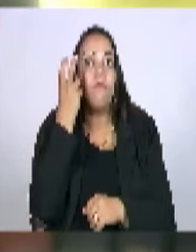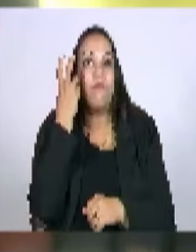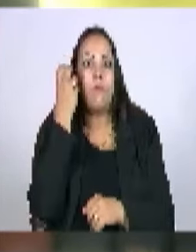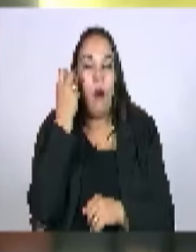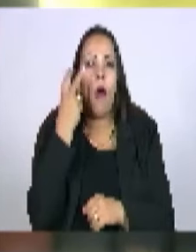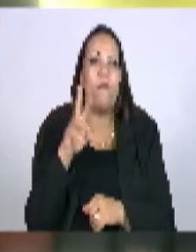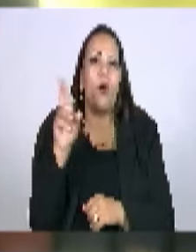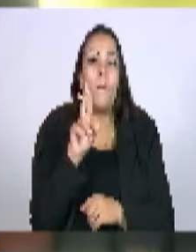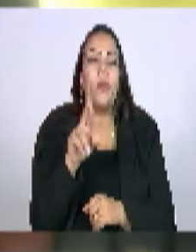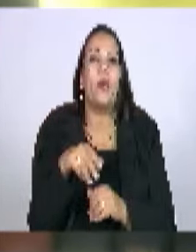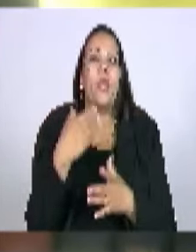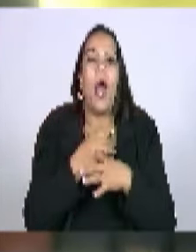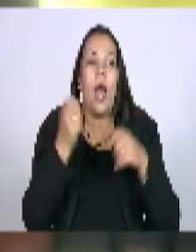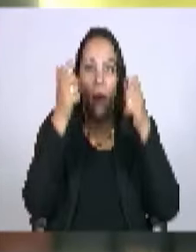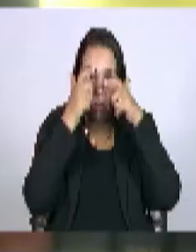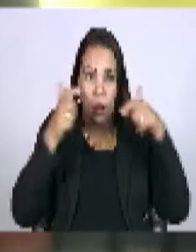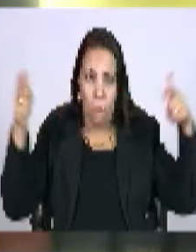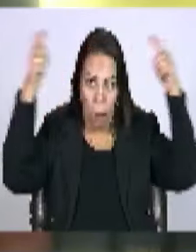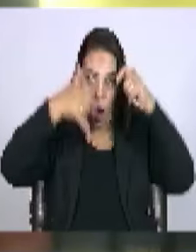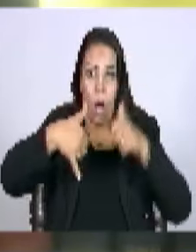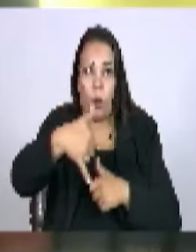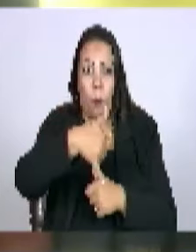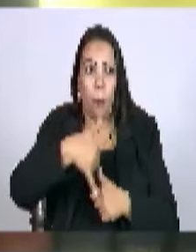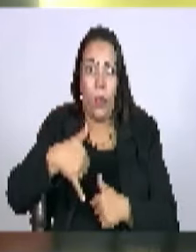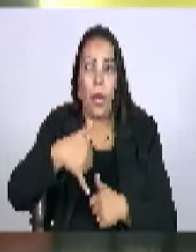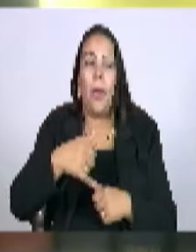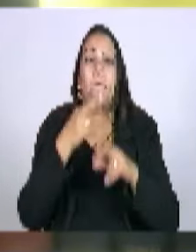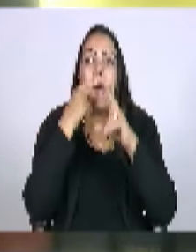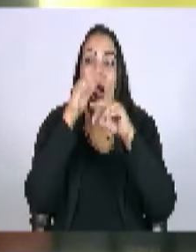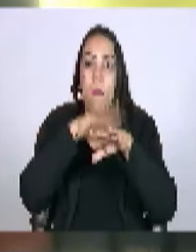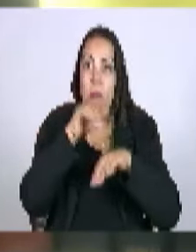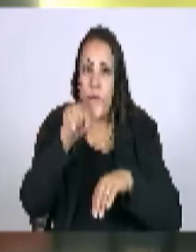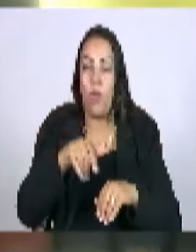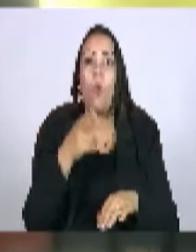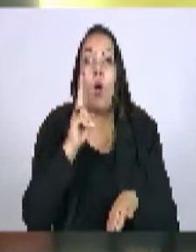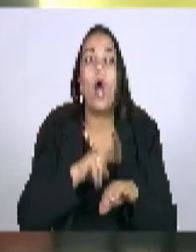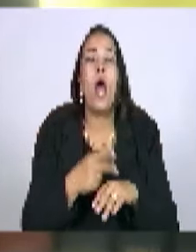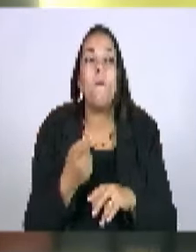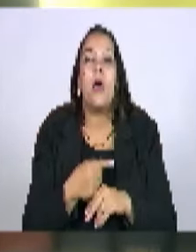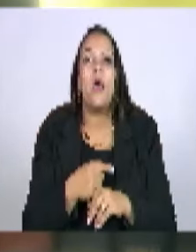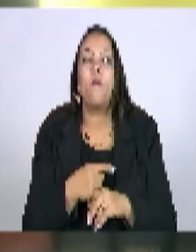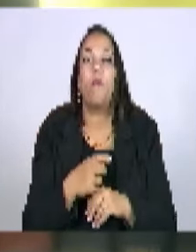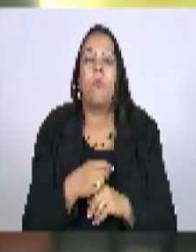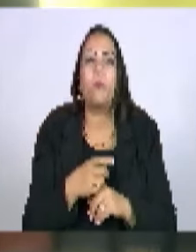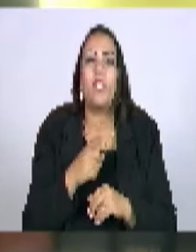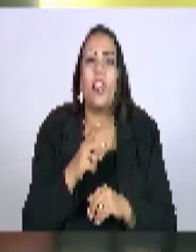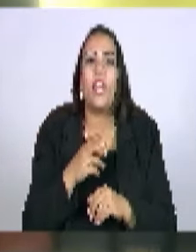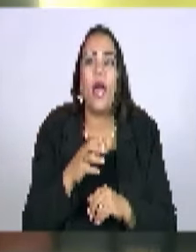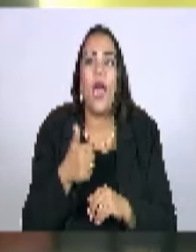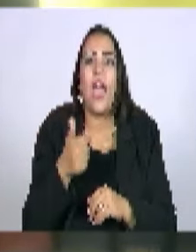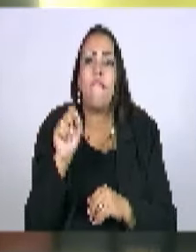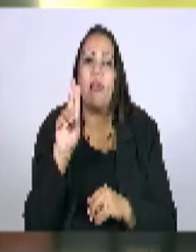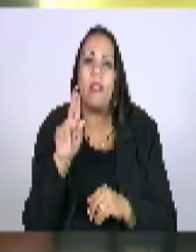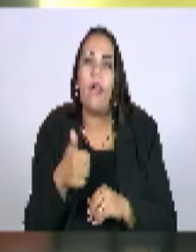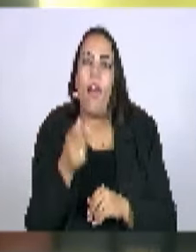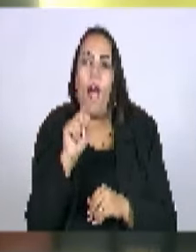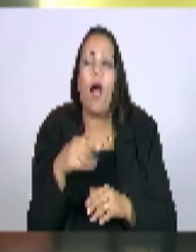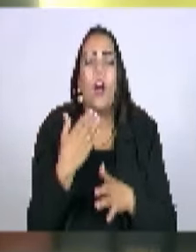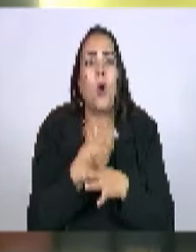لمب ارميه متحدثا وكان الافتاء ايضا مشاركا وكان في